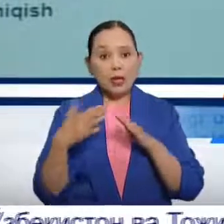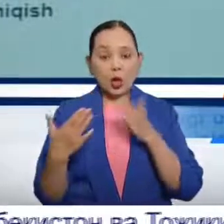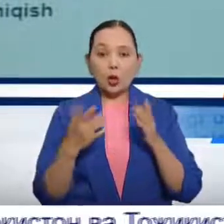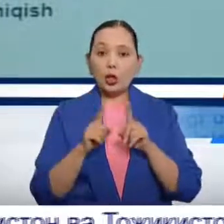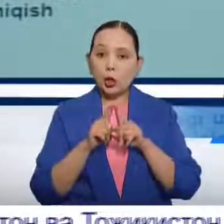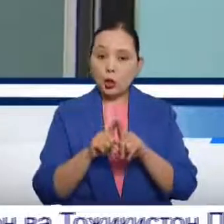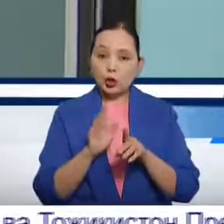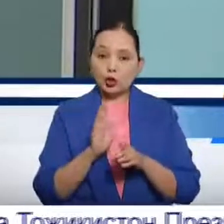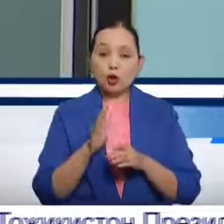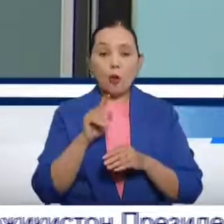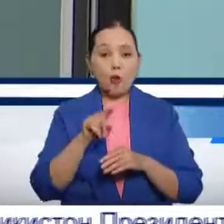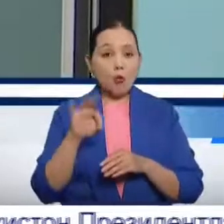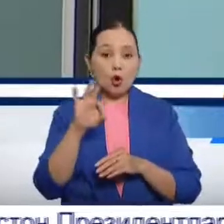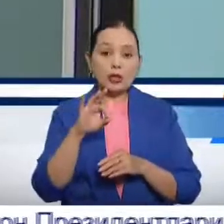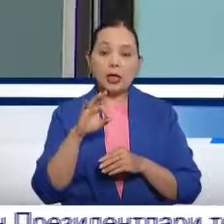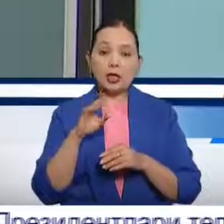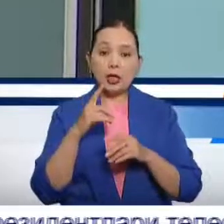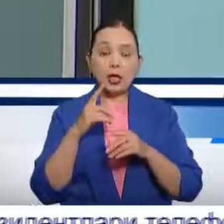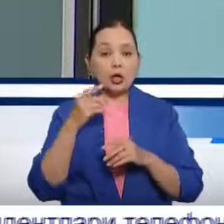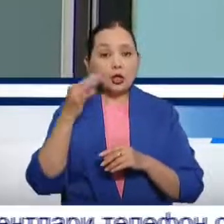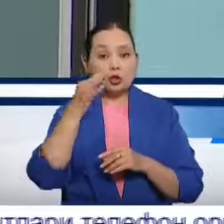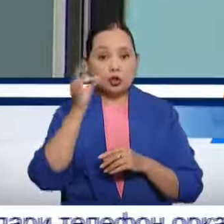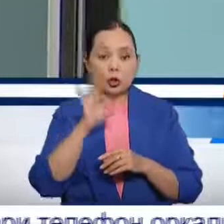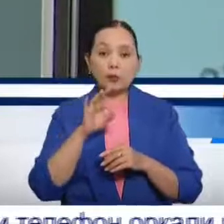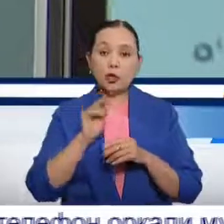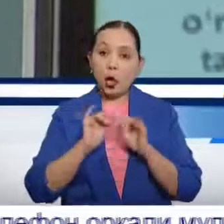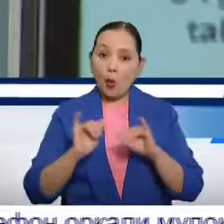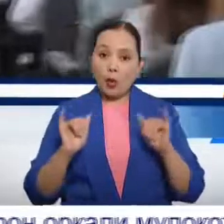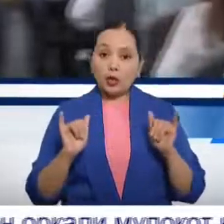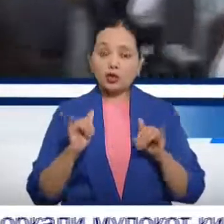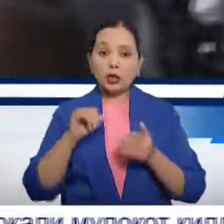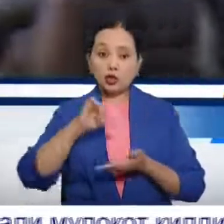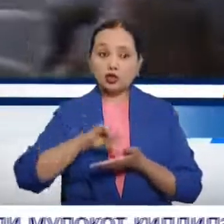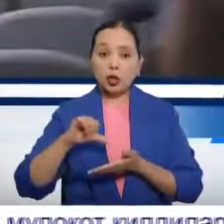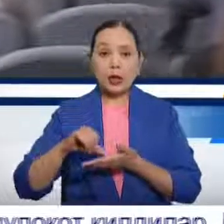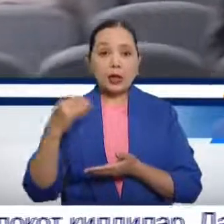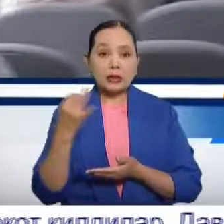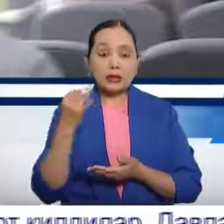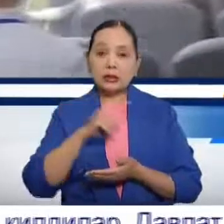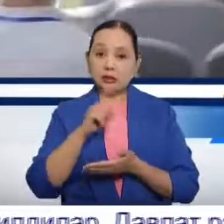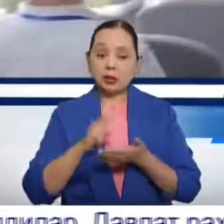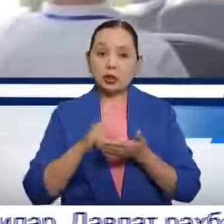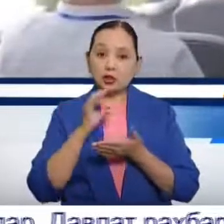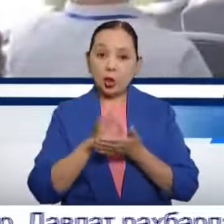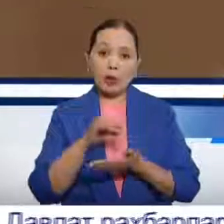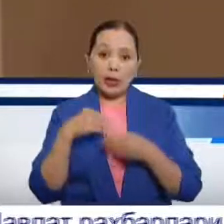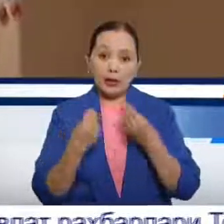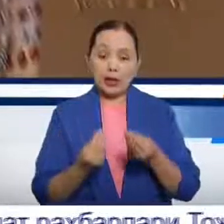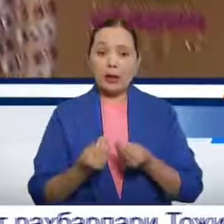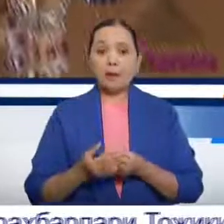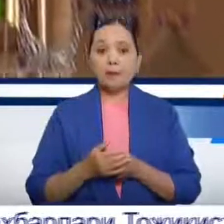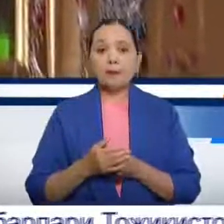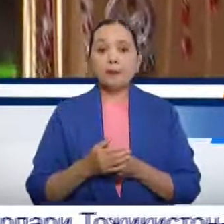joriy qilish va bu borada ijobiy tajribani ommalashtirish xususida so'z bordi. Ishtirokchilarning qiziqtirgan savollariga javob qaytarildi.